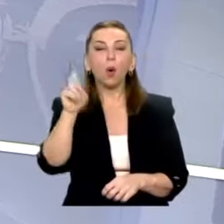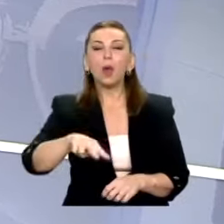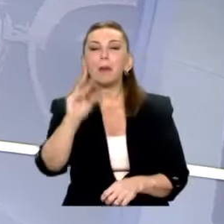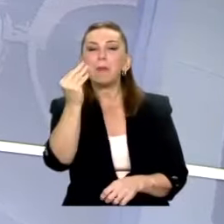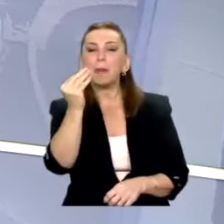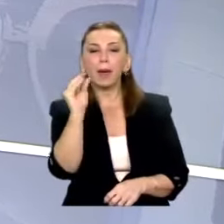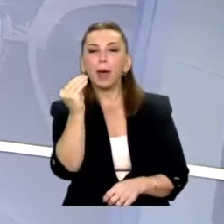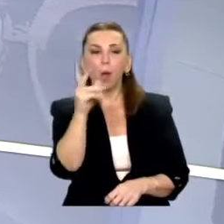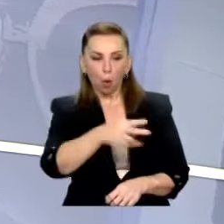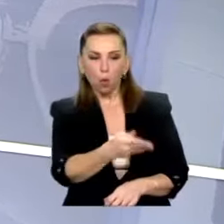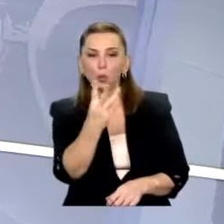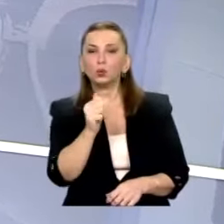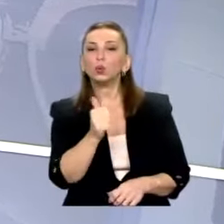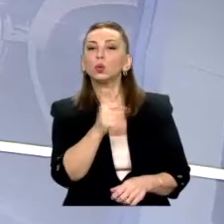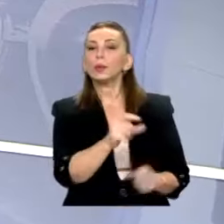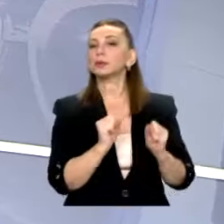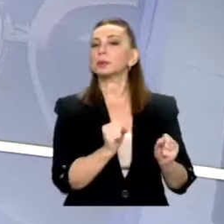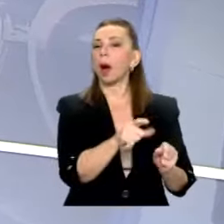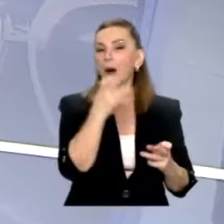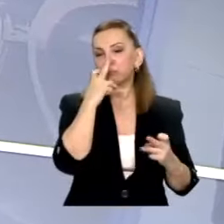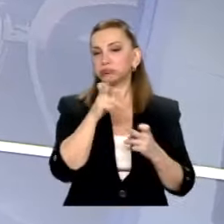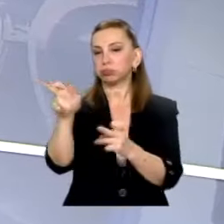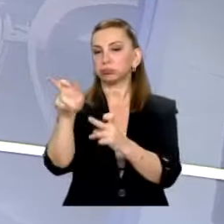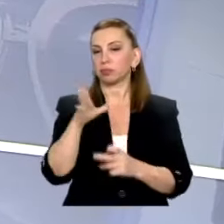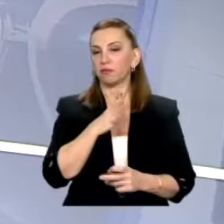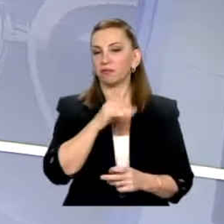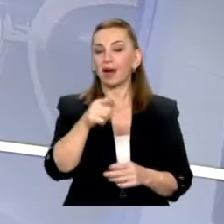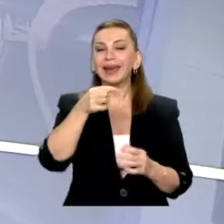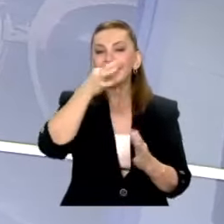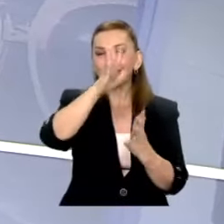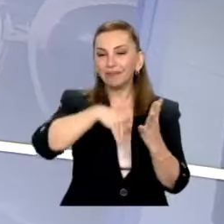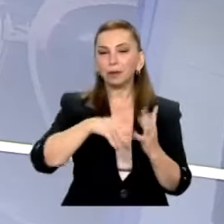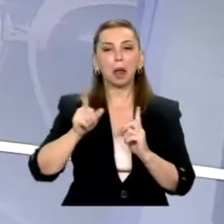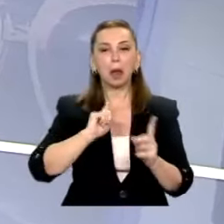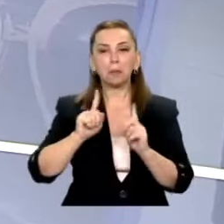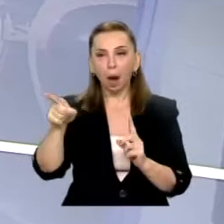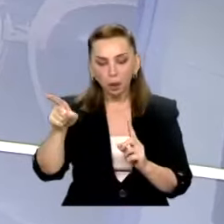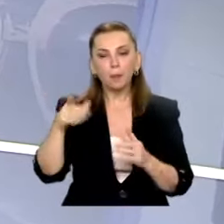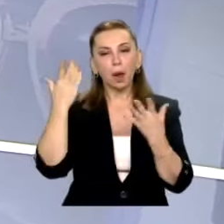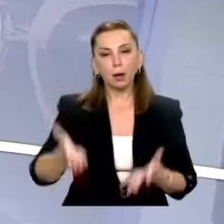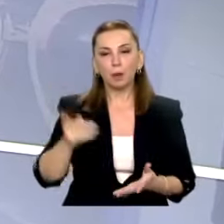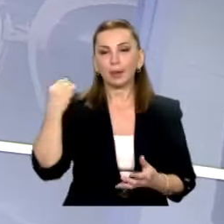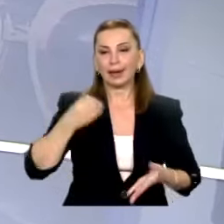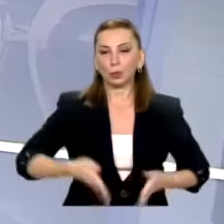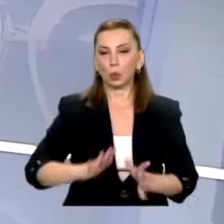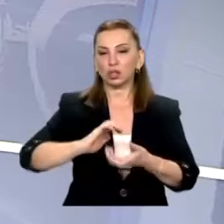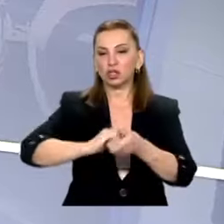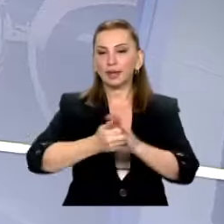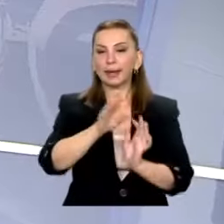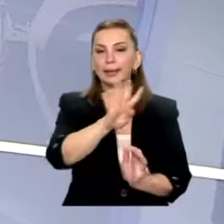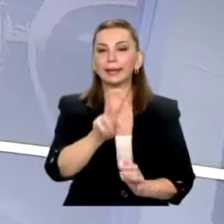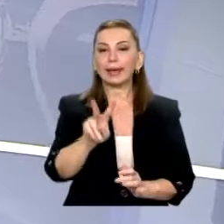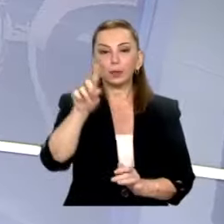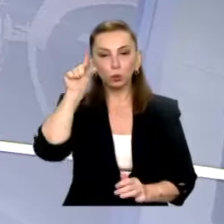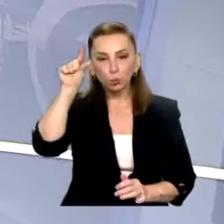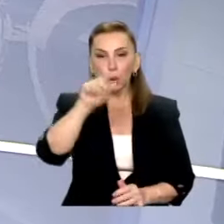sağ göstermiş Tüm bu Sarsıcı detayların yer aldığı iddianame mahkeme tarafından kabul edildi Yenidoğan cetesinden 47